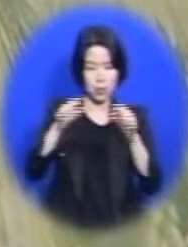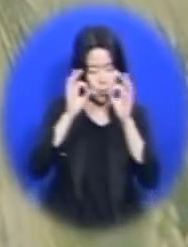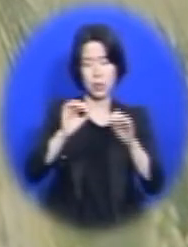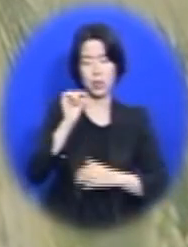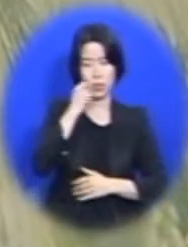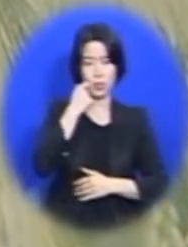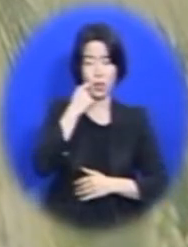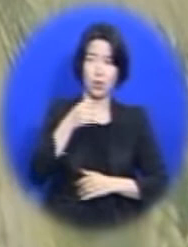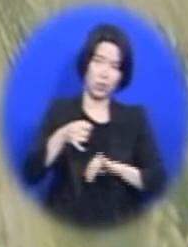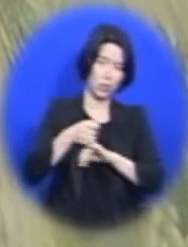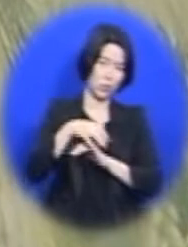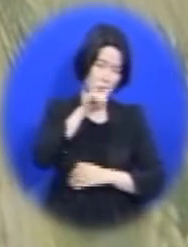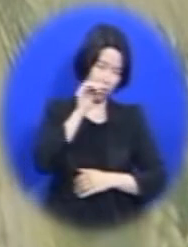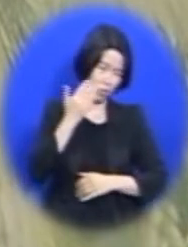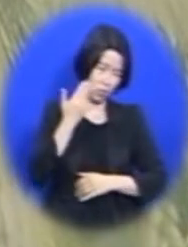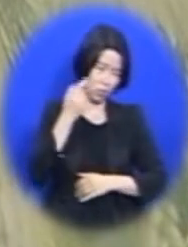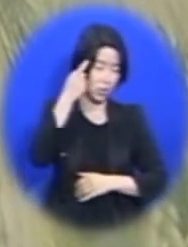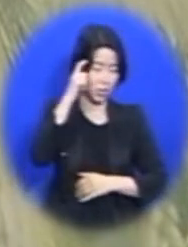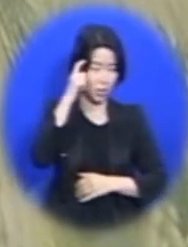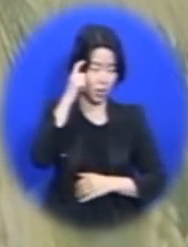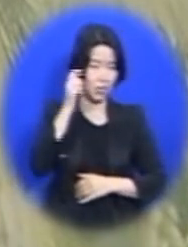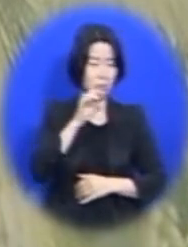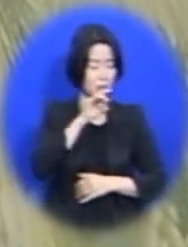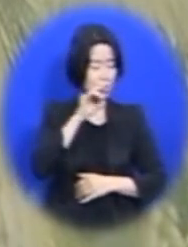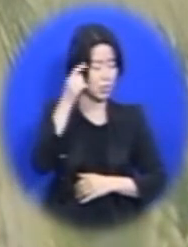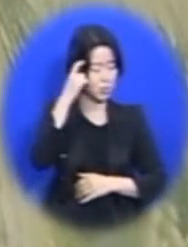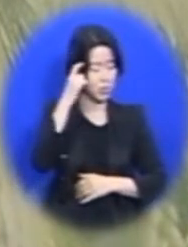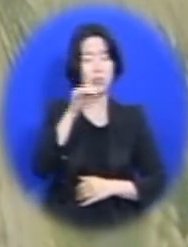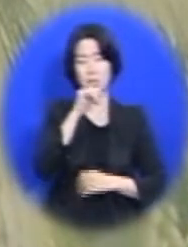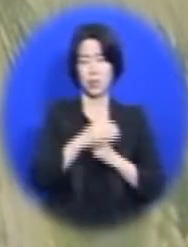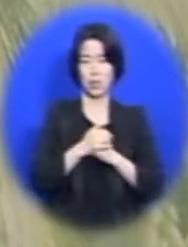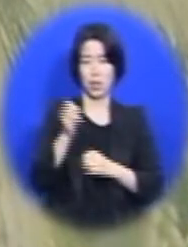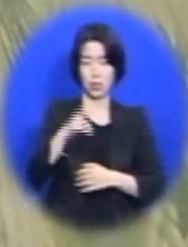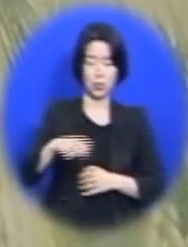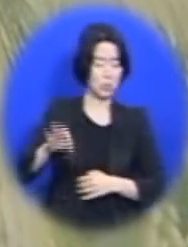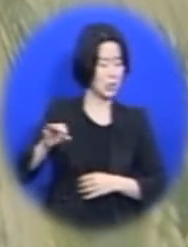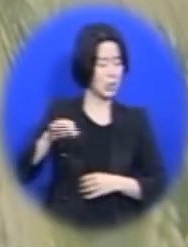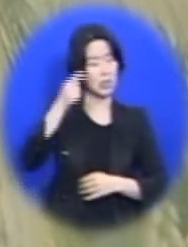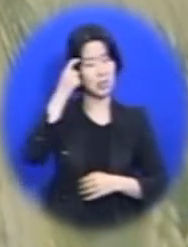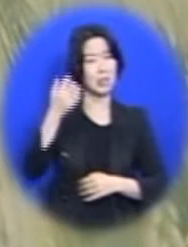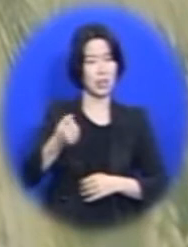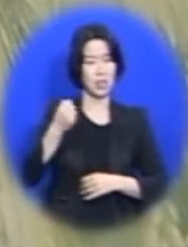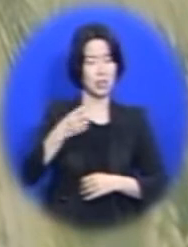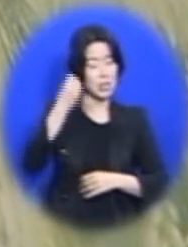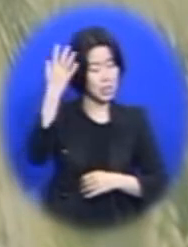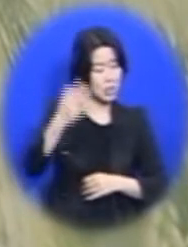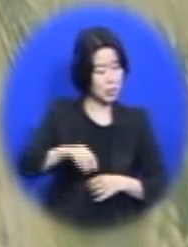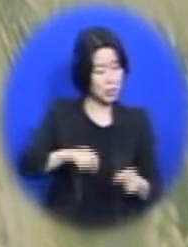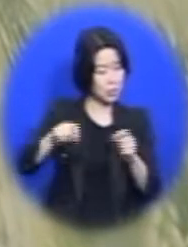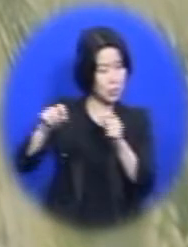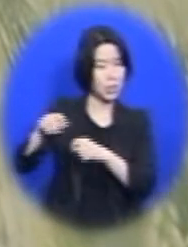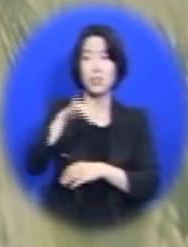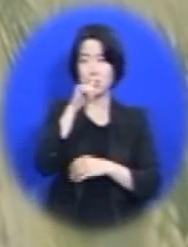꼭 그래야 돼 하는 생각하시는 분들이 많으시고 또는 아주 소홀히 생각해서 잊어버리고